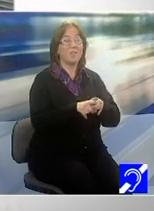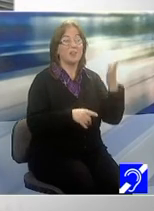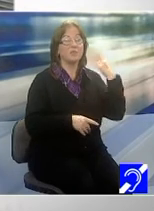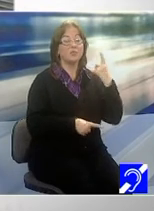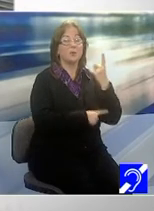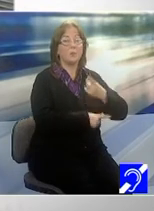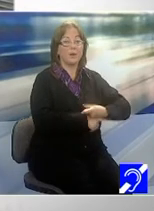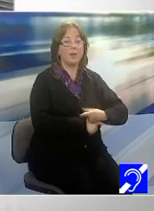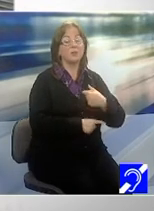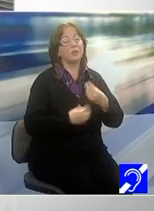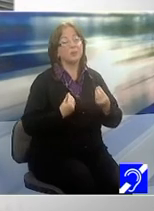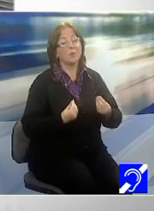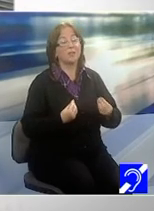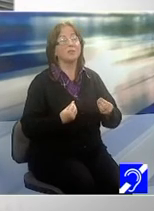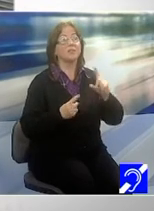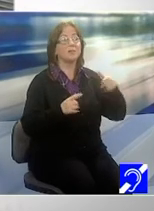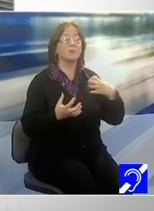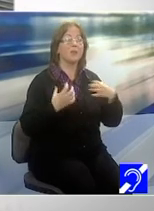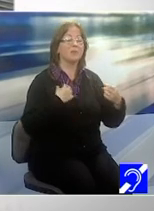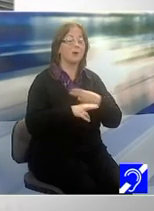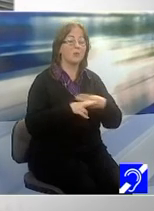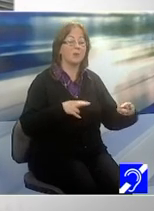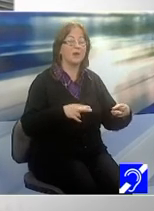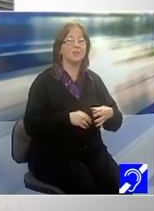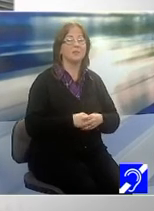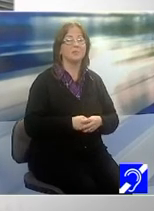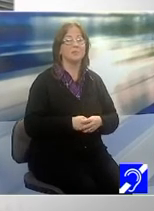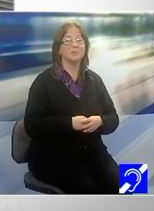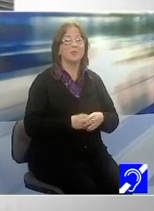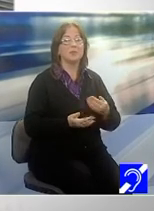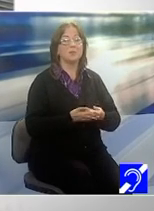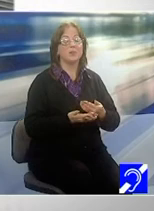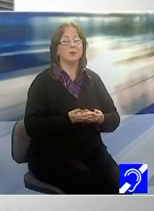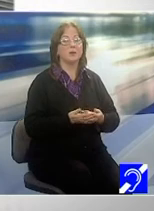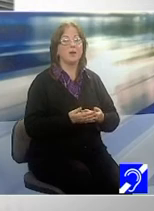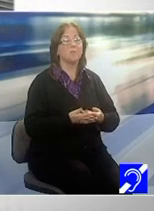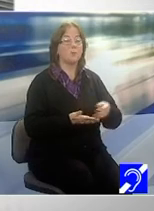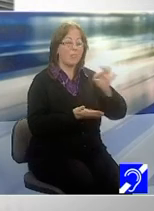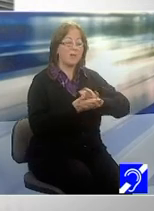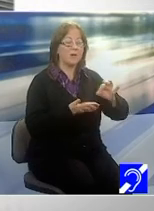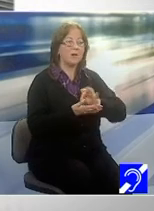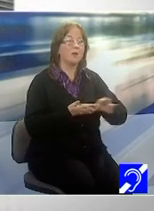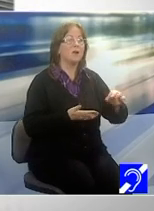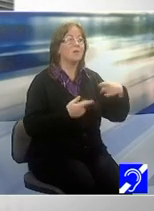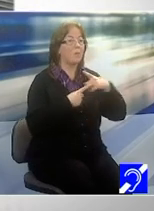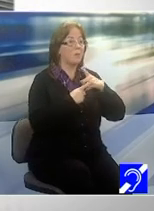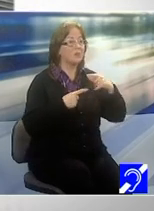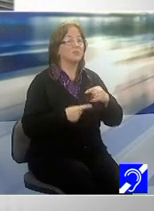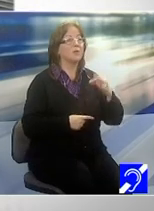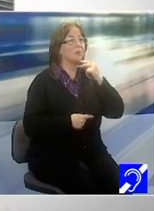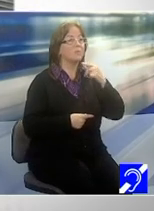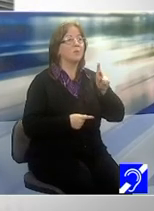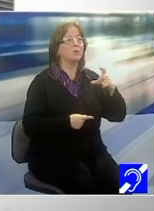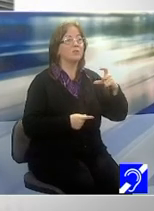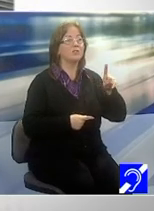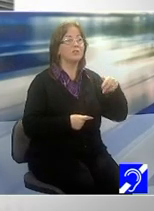dorit să fie un spectacol curat și pentru că compozitorul Puccini este unul din